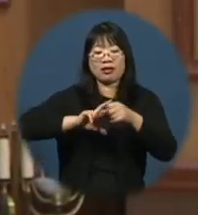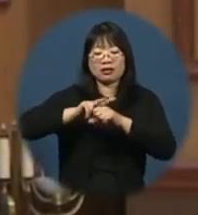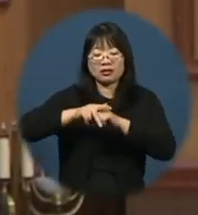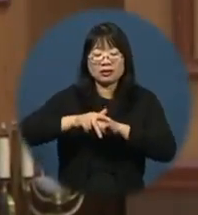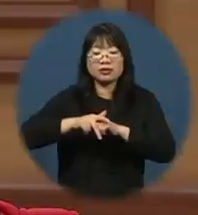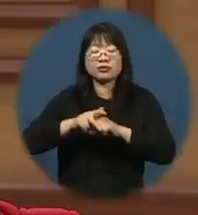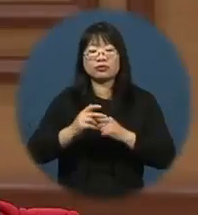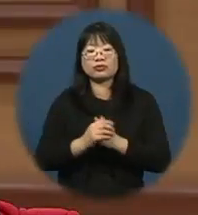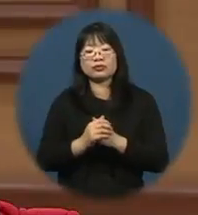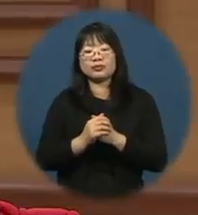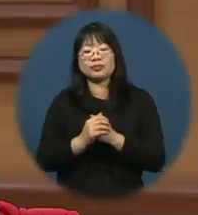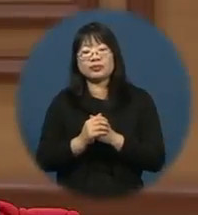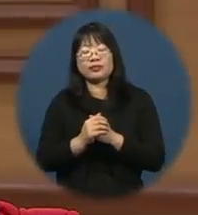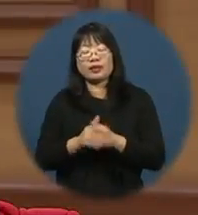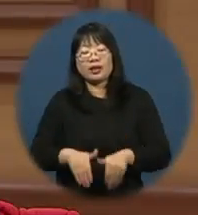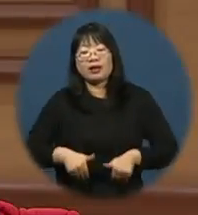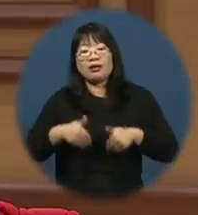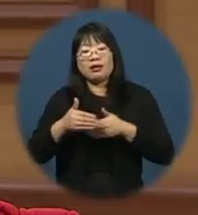지구의